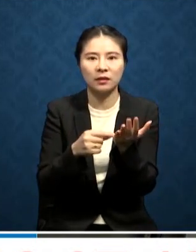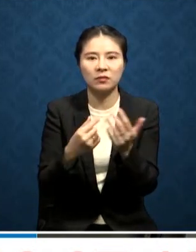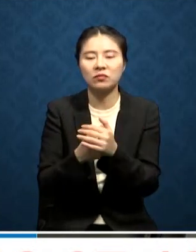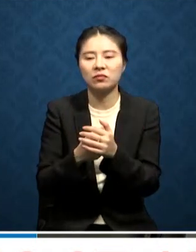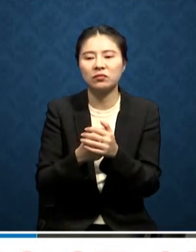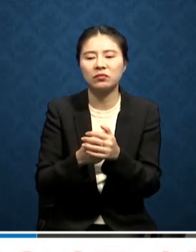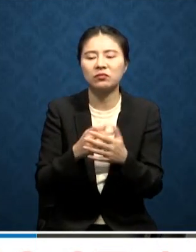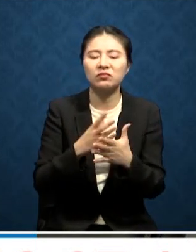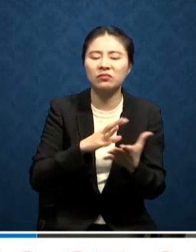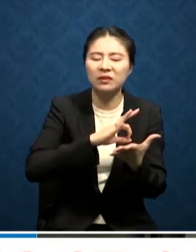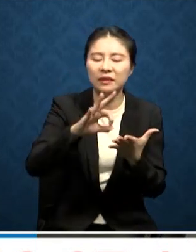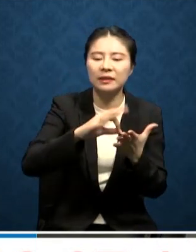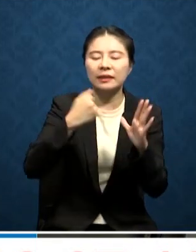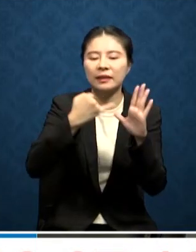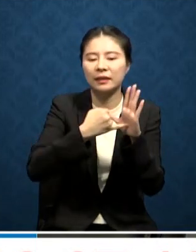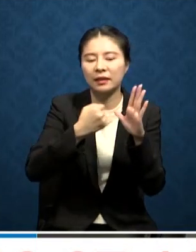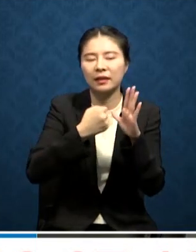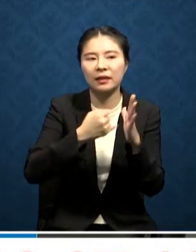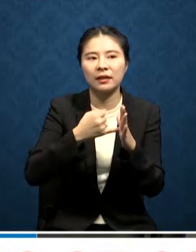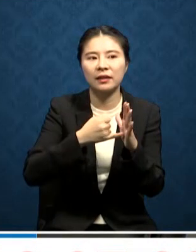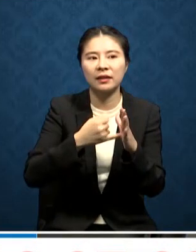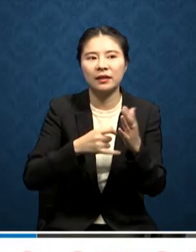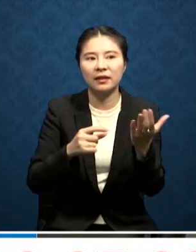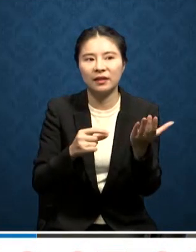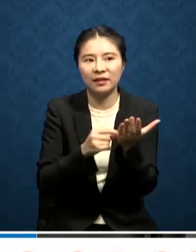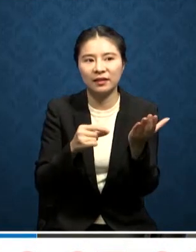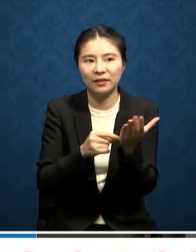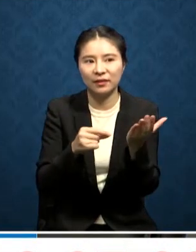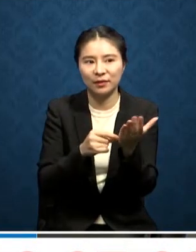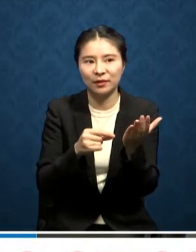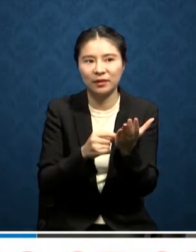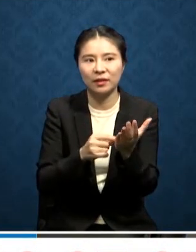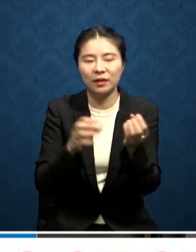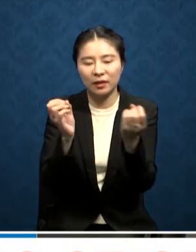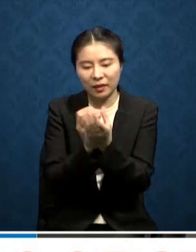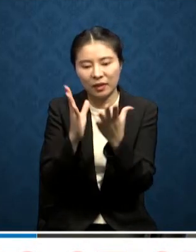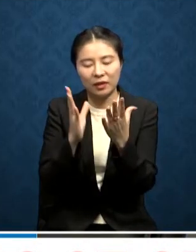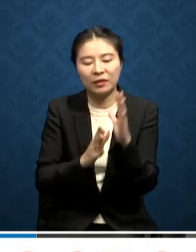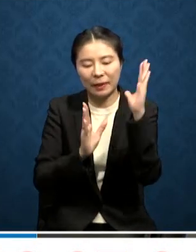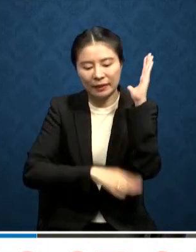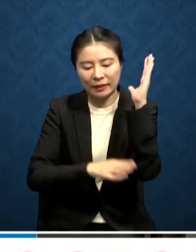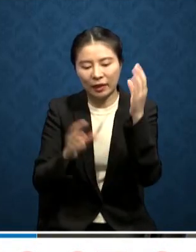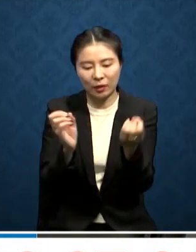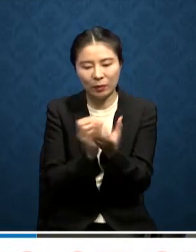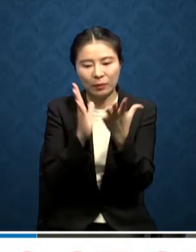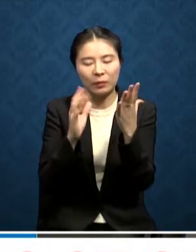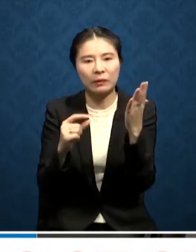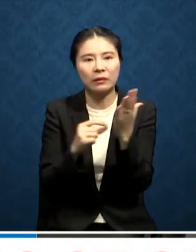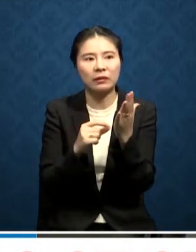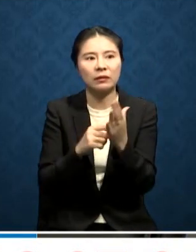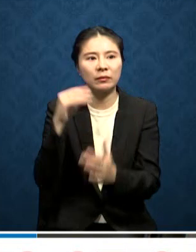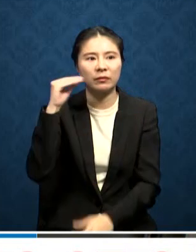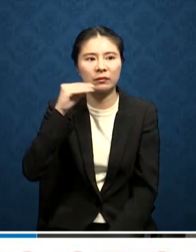กันก็คล่องแล้วเอาไปกดระเบิดกันชิบหายไววอดเลยกว่าจะได้มีการต่อสู้กันเนี่